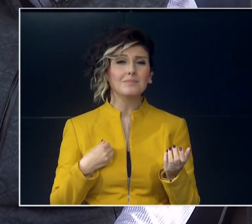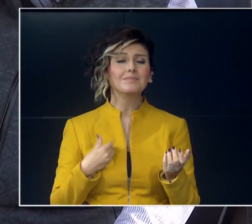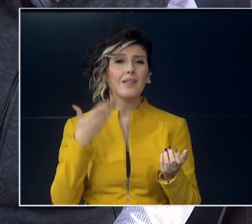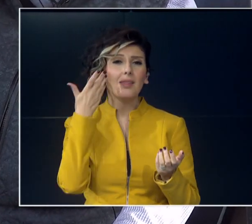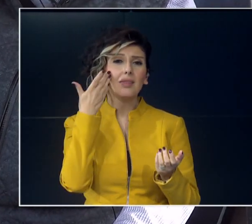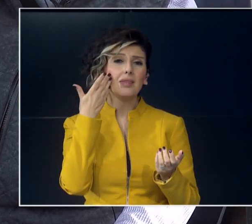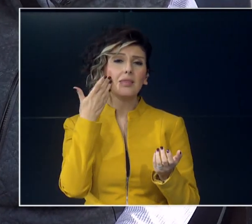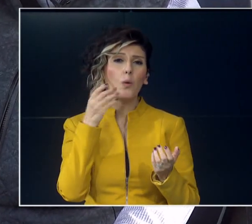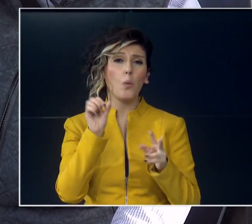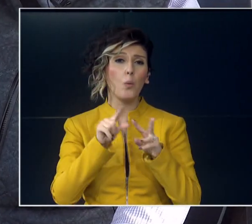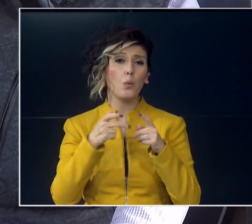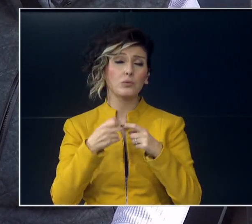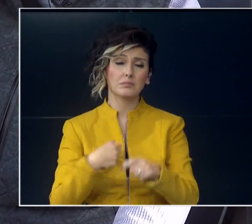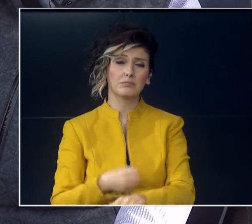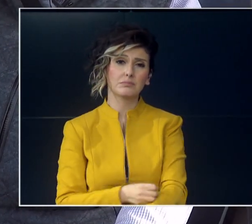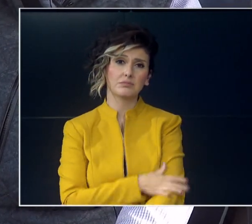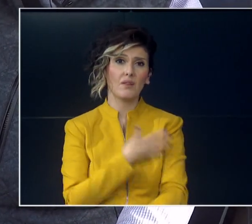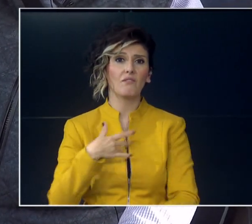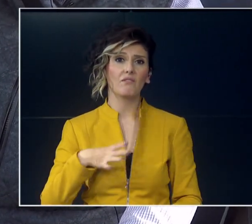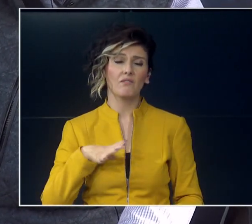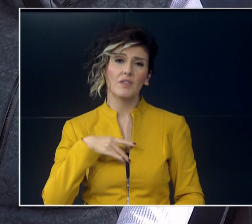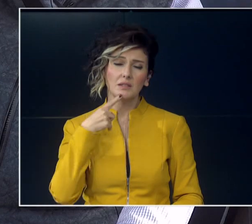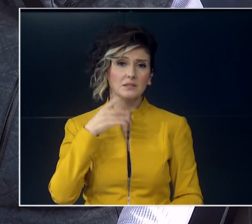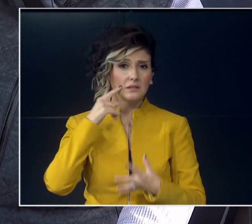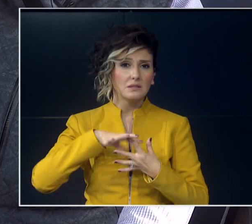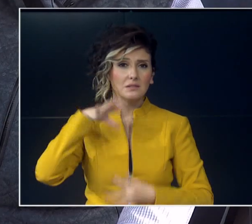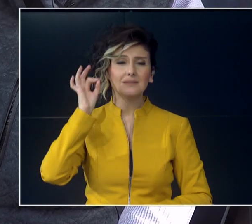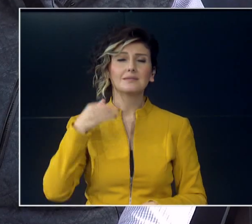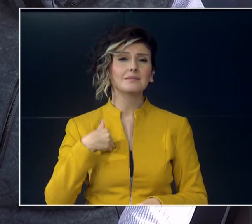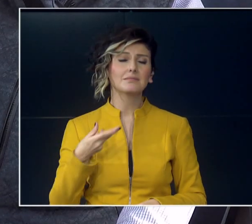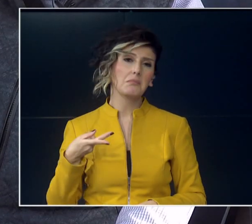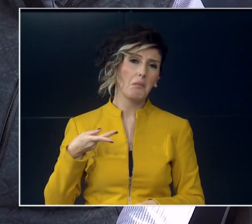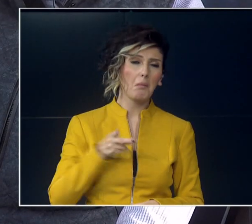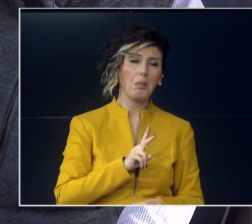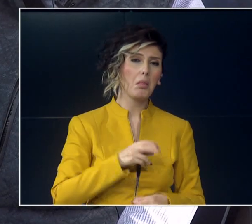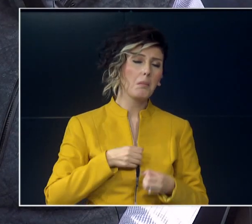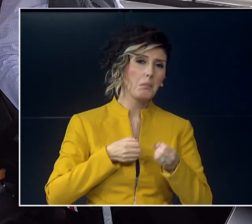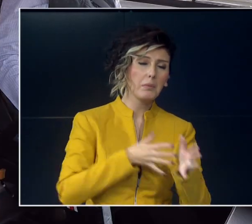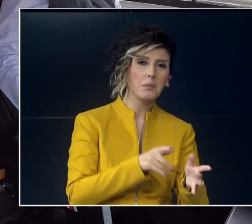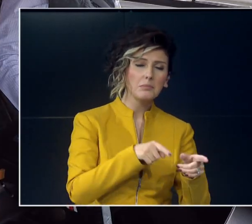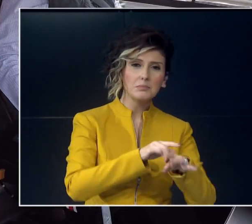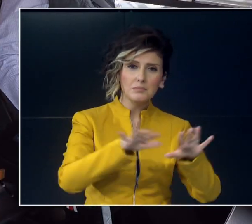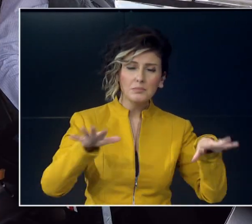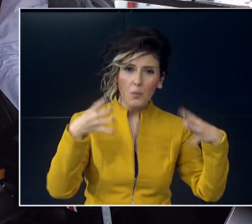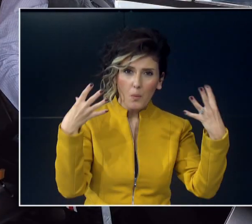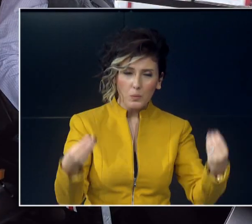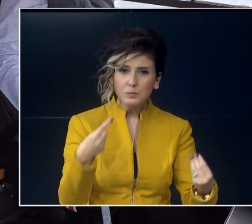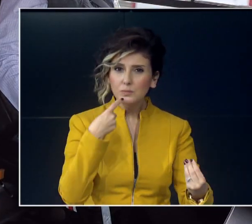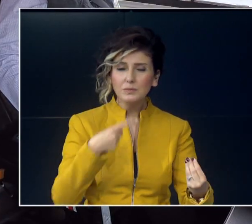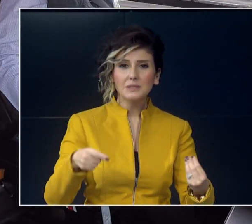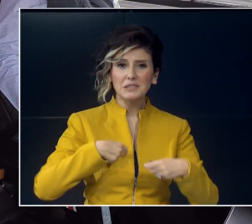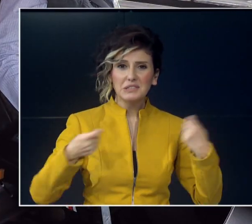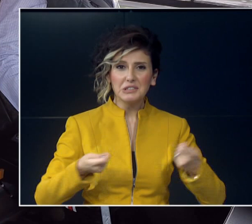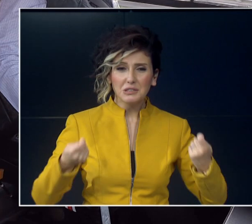iş. Yani insan bir eser meydana getirdiği zaman, bir